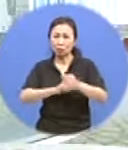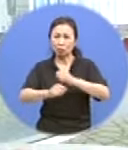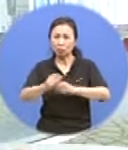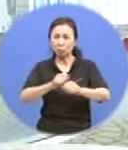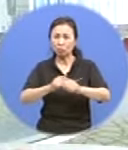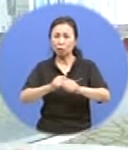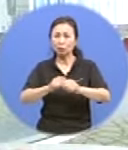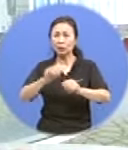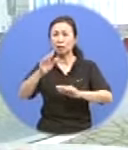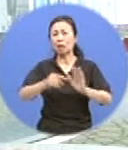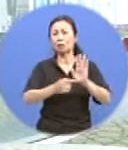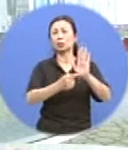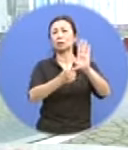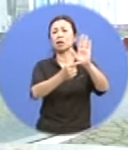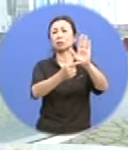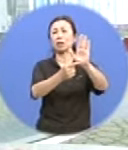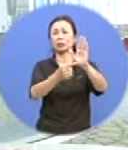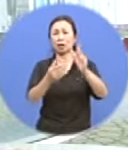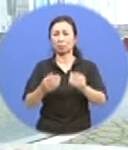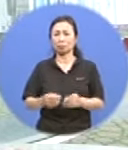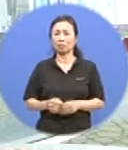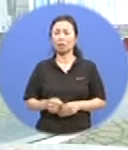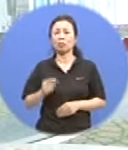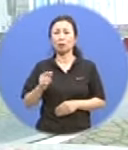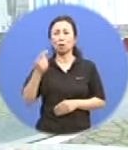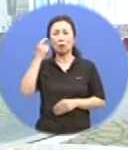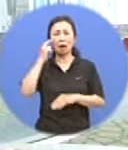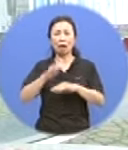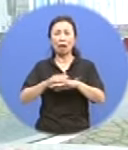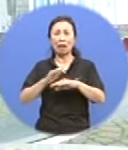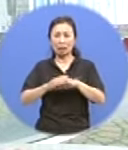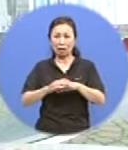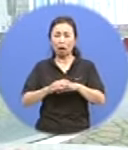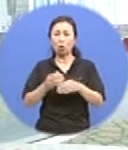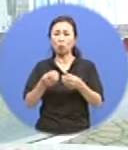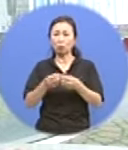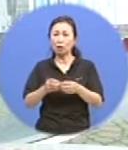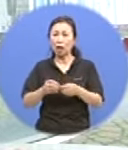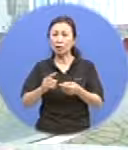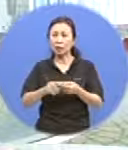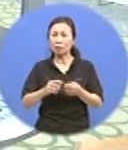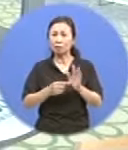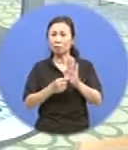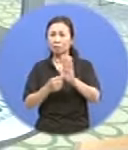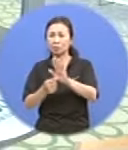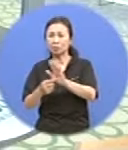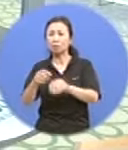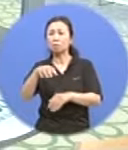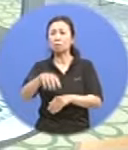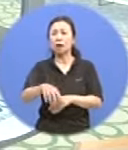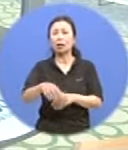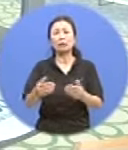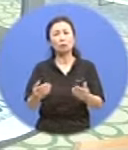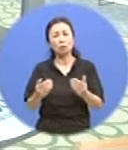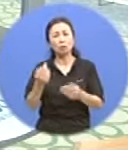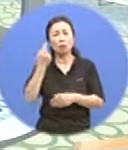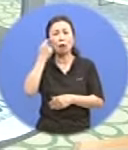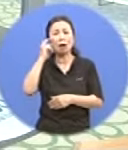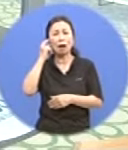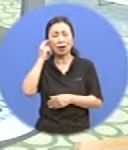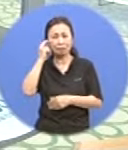ね、はい、でその姿勢とか考え方を具体的に示す場がいるだろうということで、この和歌山に、 は